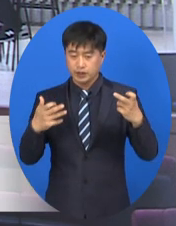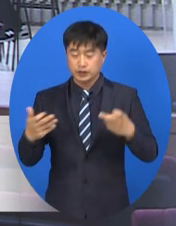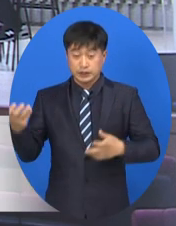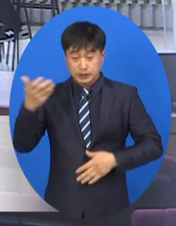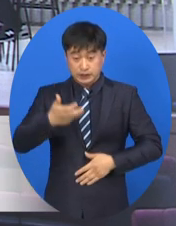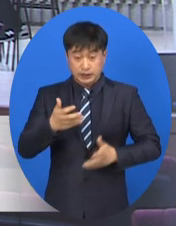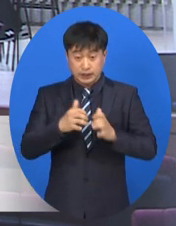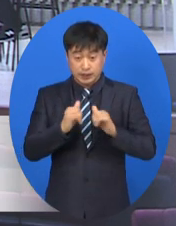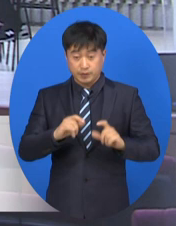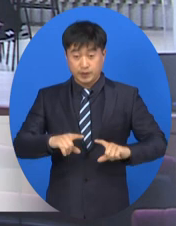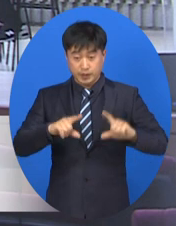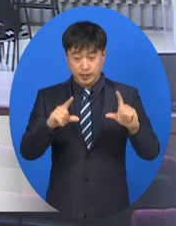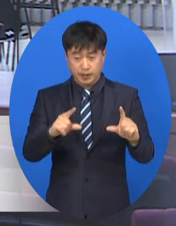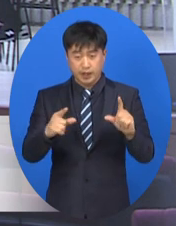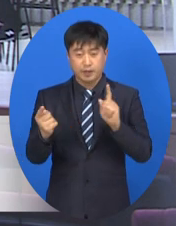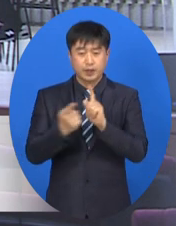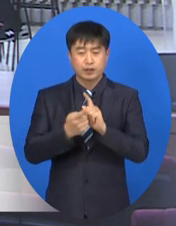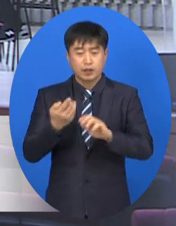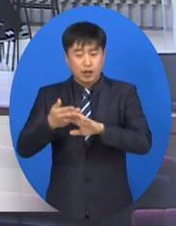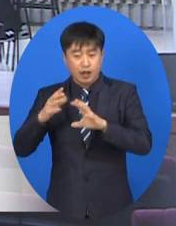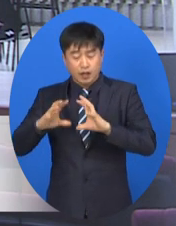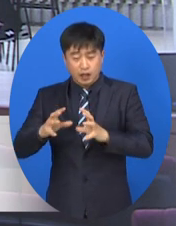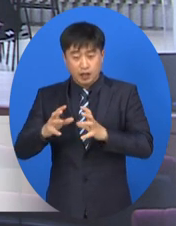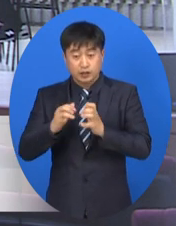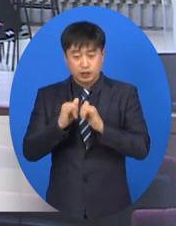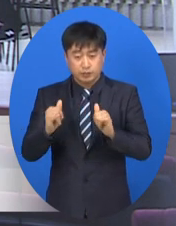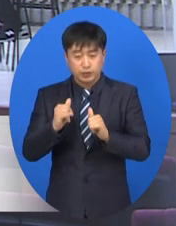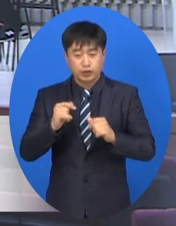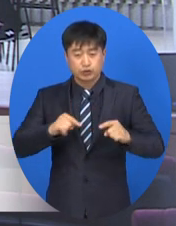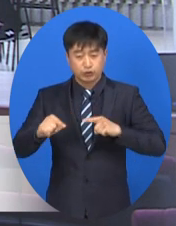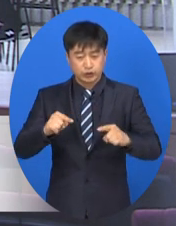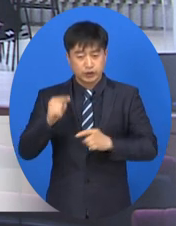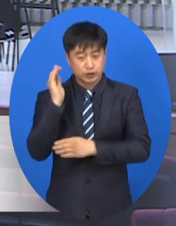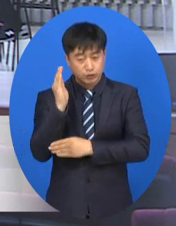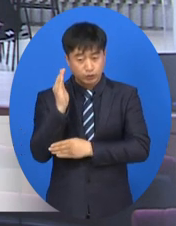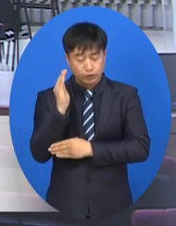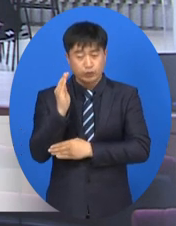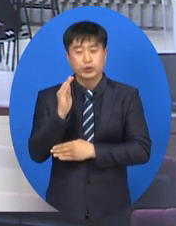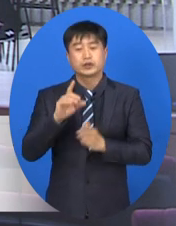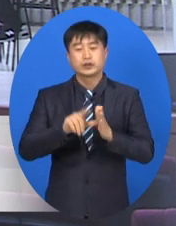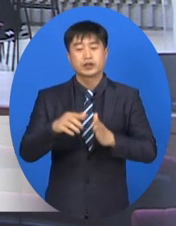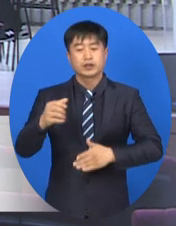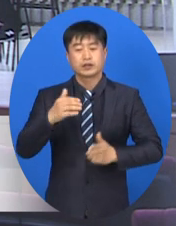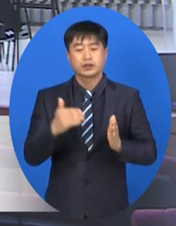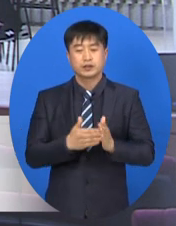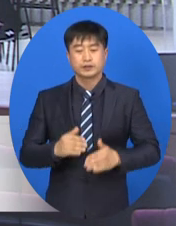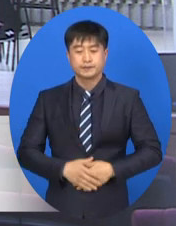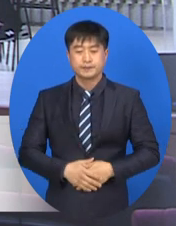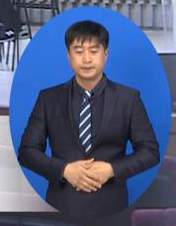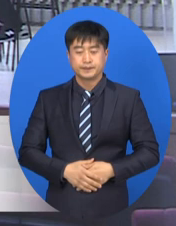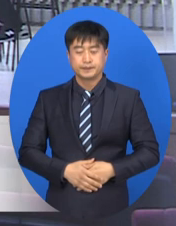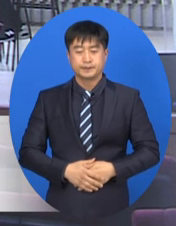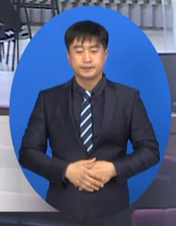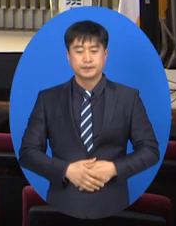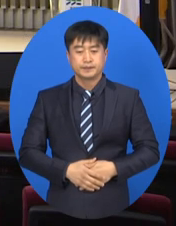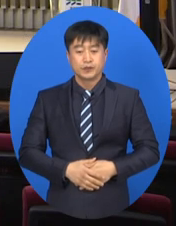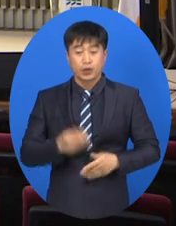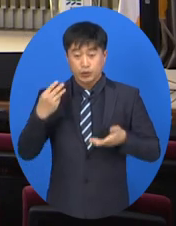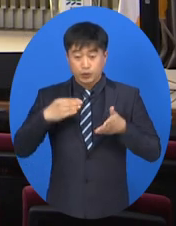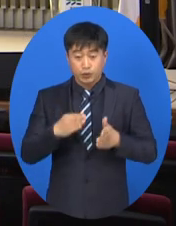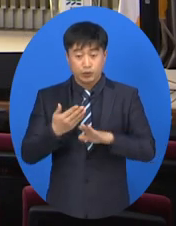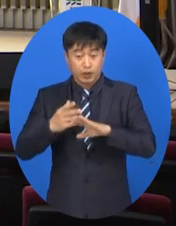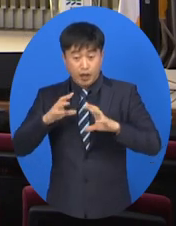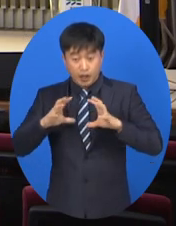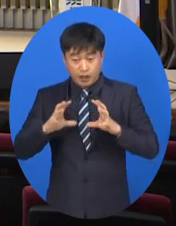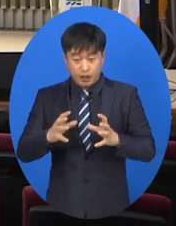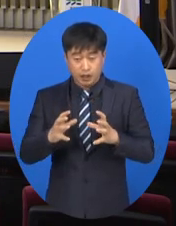세계 이주민의 날을 맞아 외국인 주민 정책에 대해 이야기할 수 있는 시간을 마련했습니다. 서문영 기자가 다녀왔습니다.